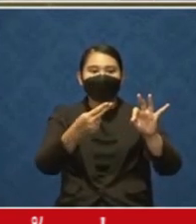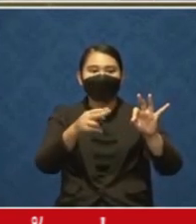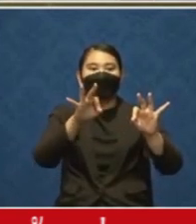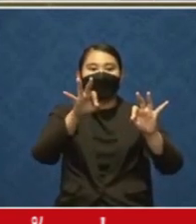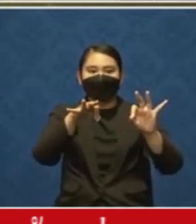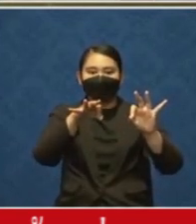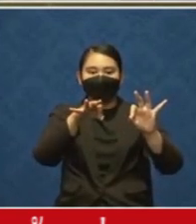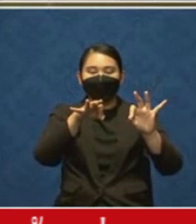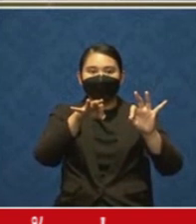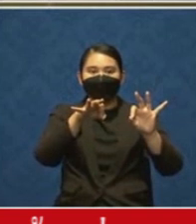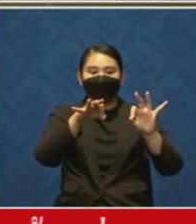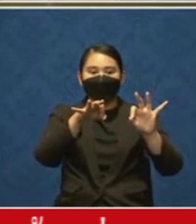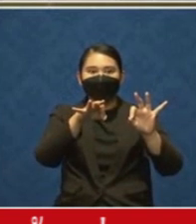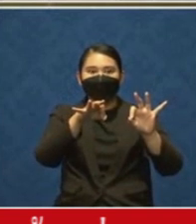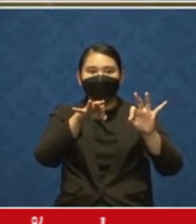939,000